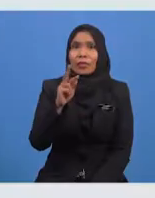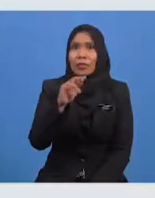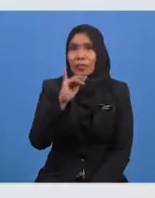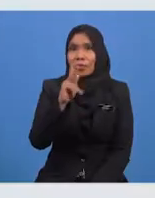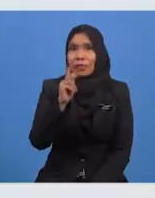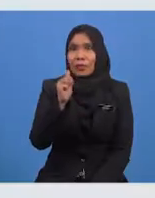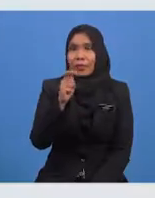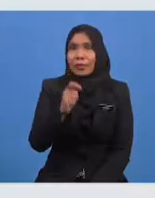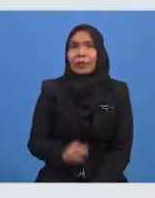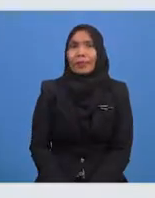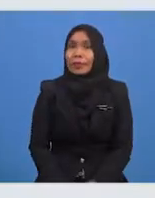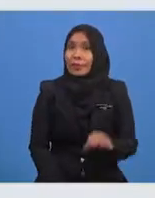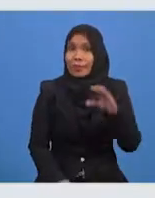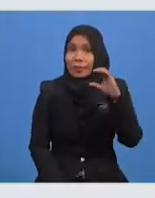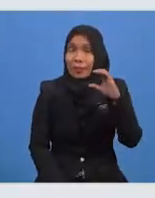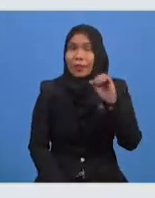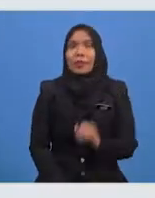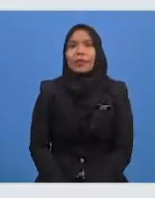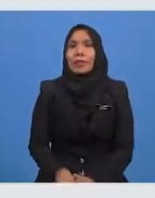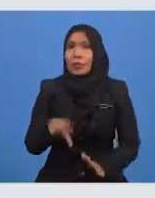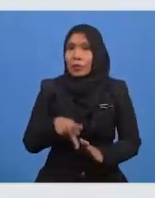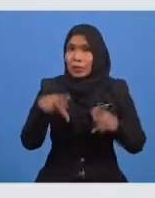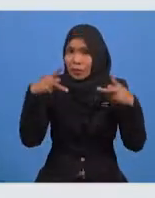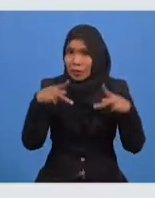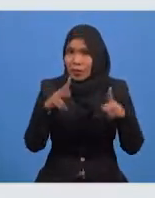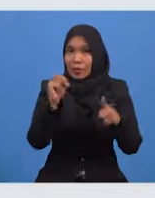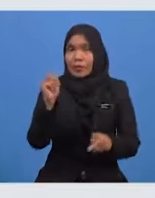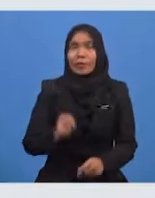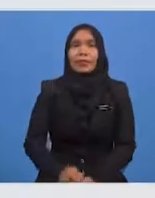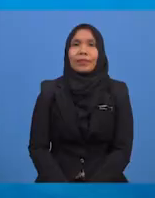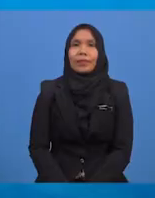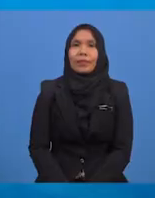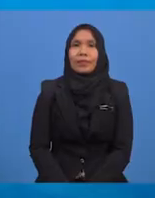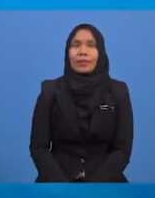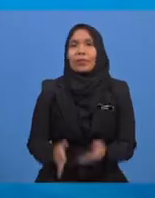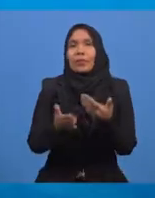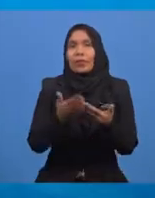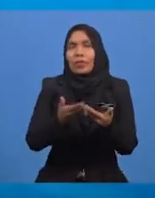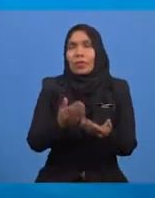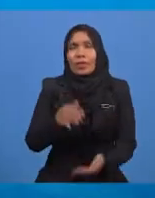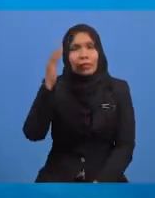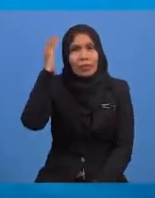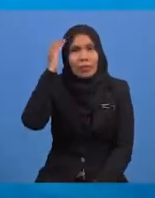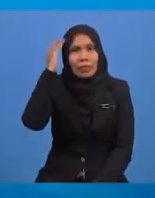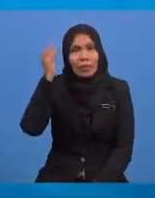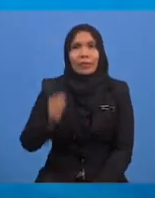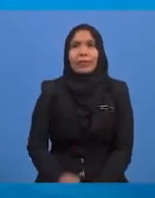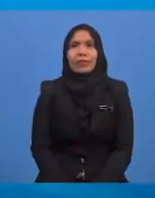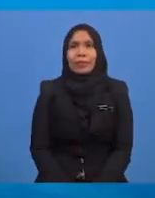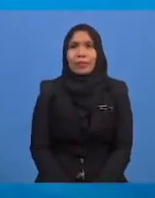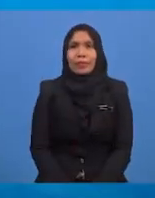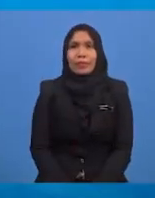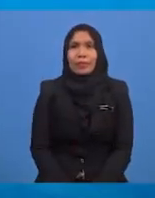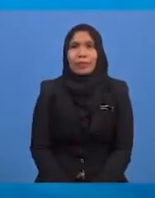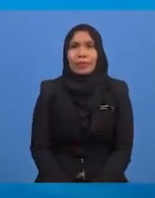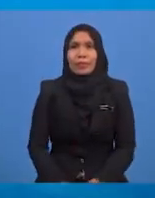iaitu pemasaran. Saya yakin faktor ini amat mudah diingati kerana sebut saja pemasaran, mesti kamu